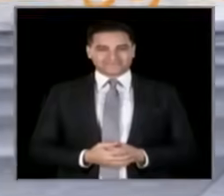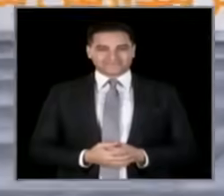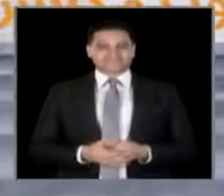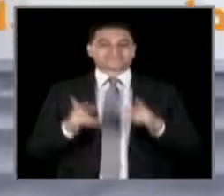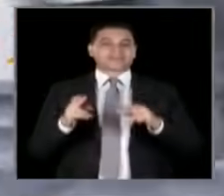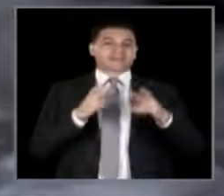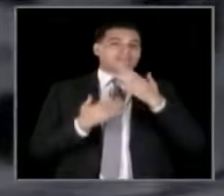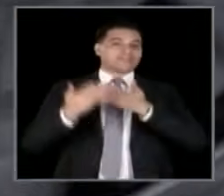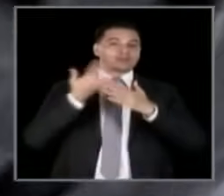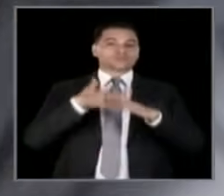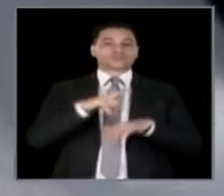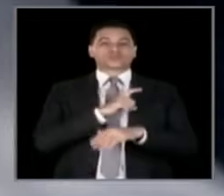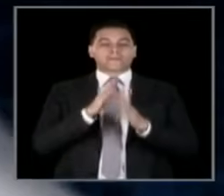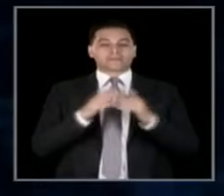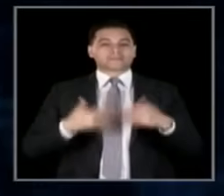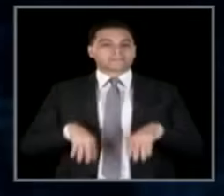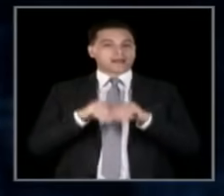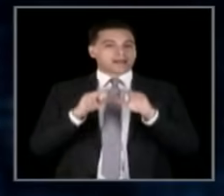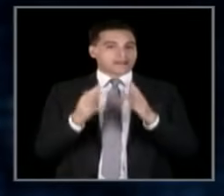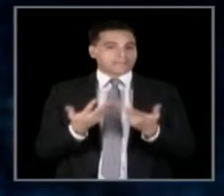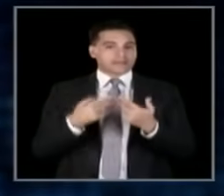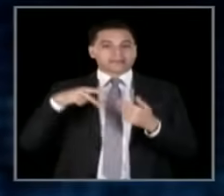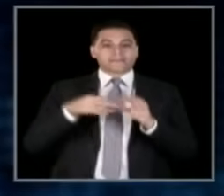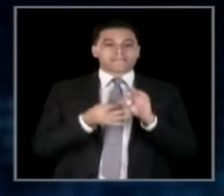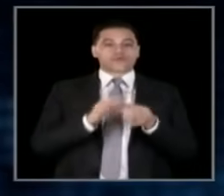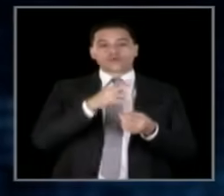في الحلقات اللي فاتت طلاب مصر جمعوا